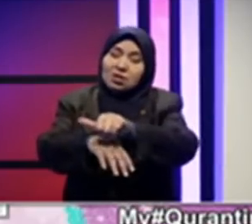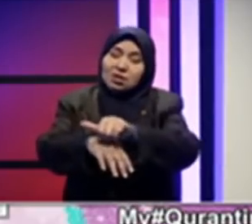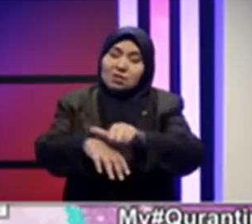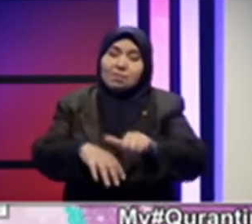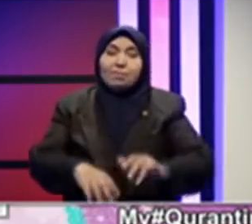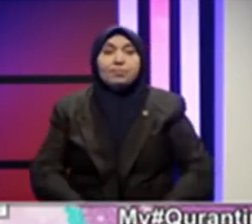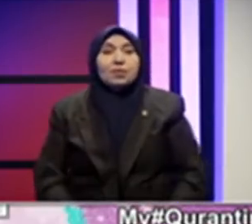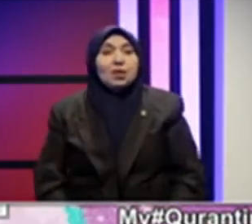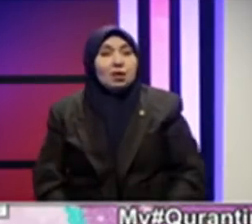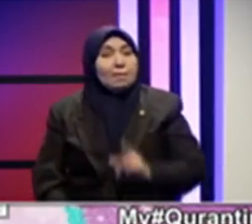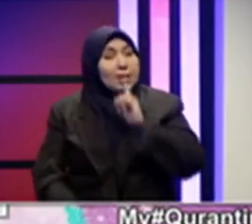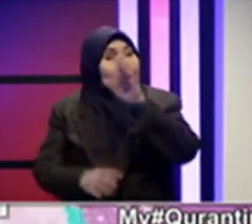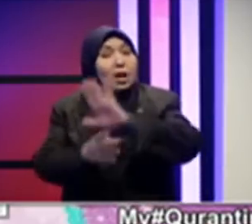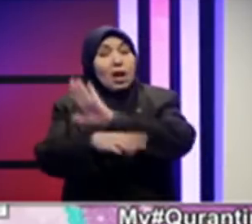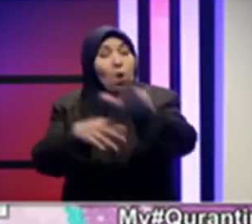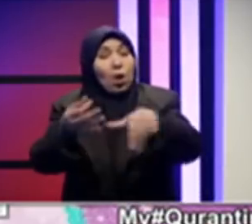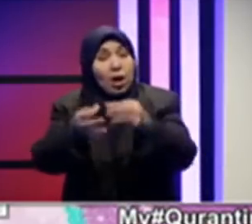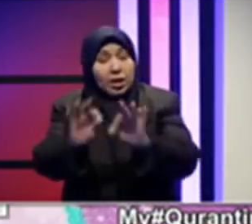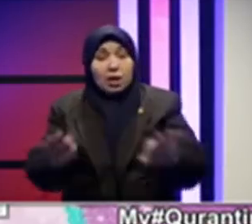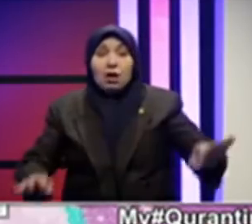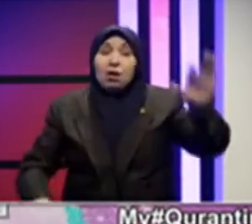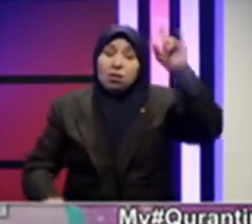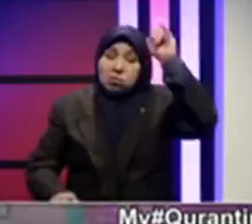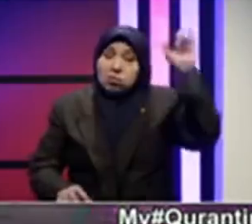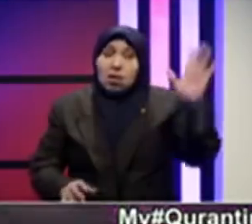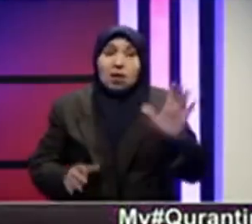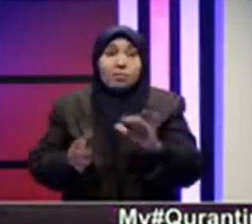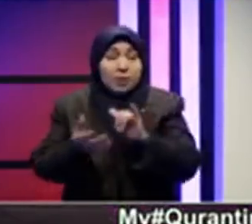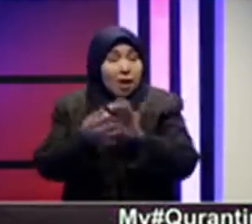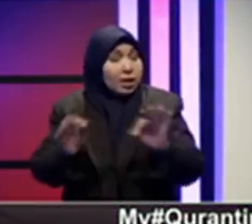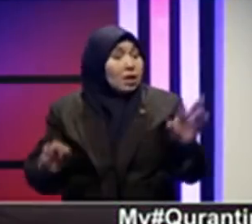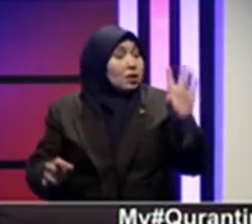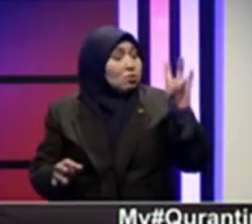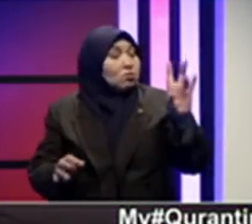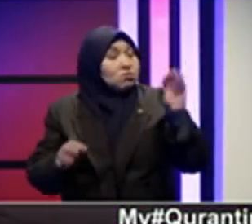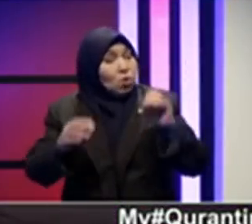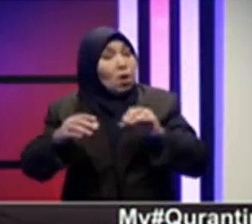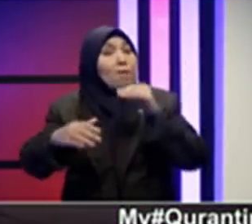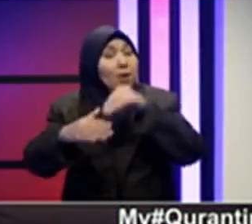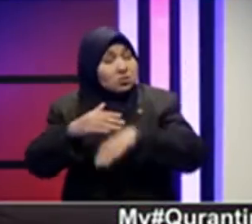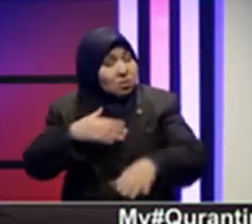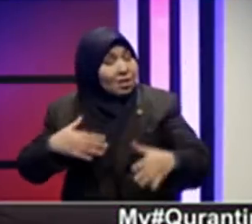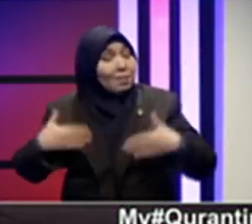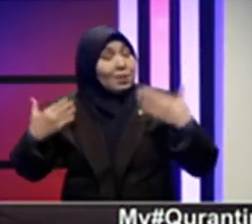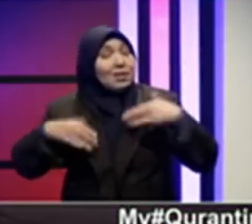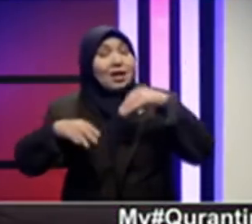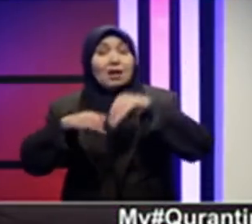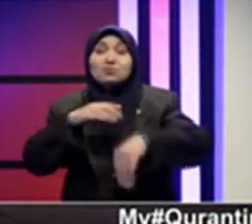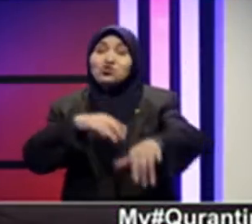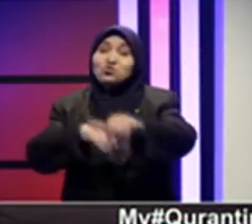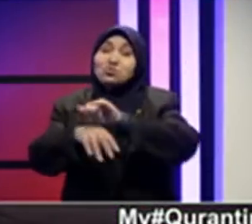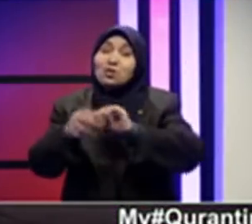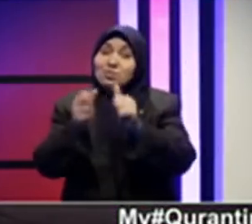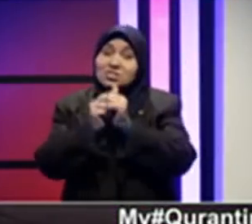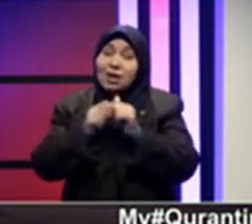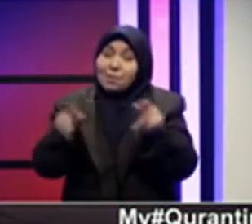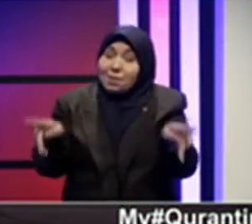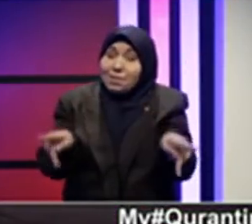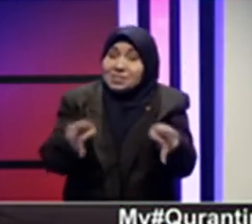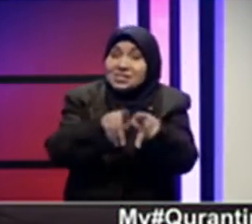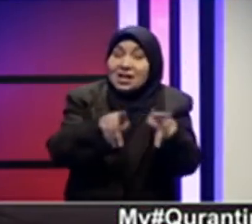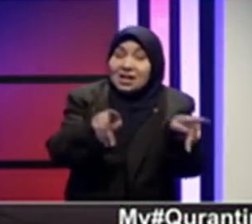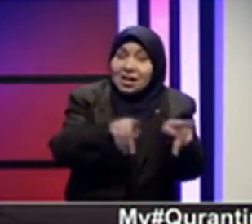خالدون. صدق الله العظيم. Surah Al-Nazim ayat yang ke-70, masuklah dan bergembiralah kamu ke dalam syurga bersama pasanganmu